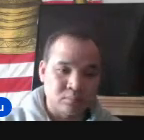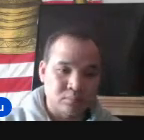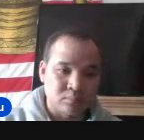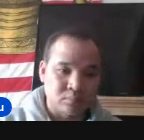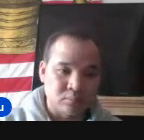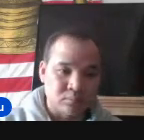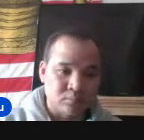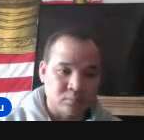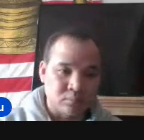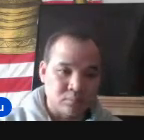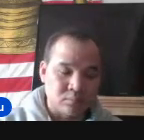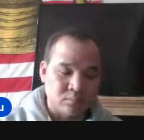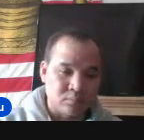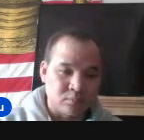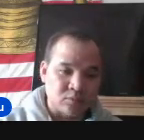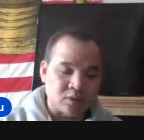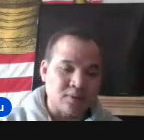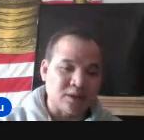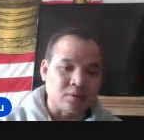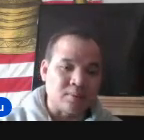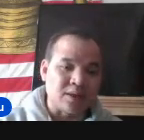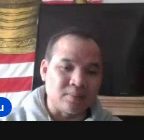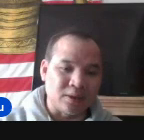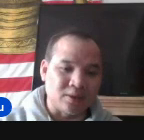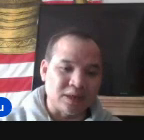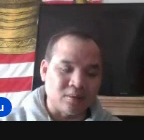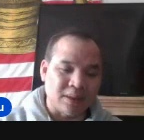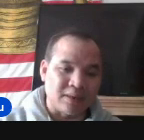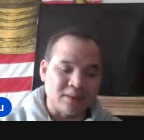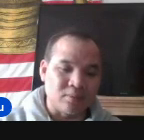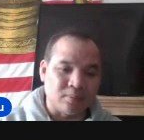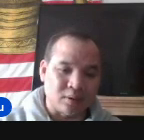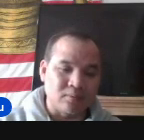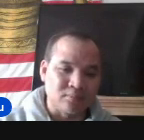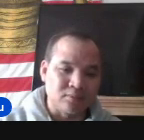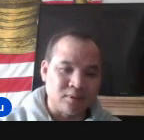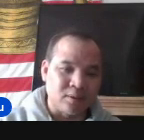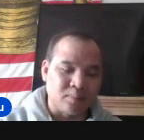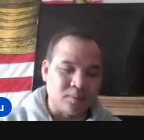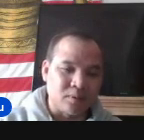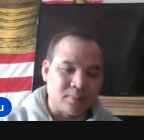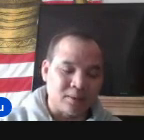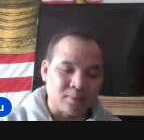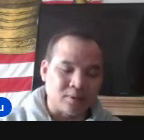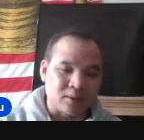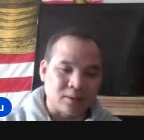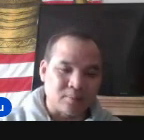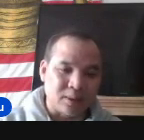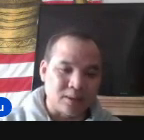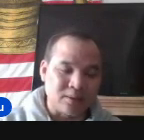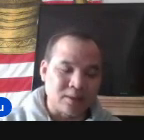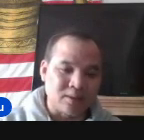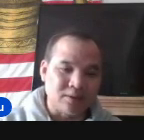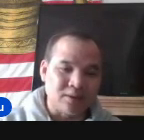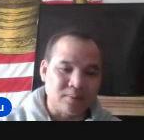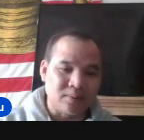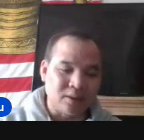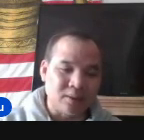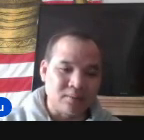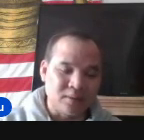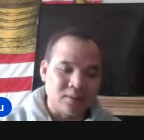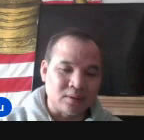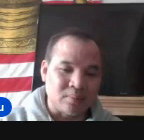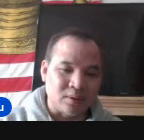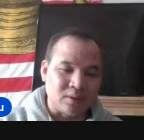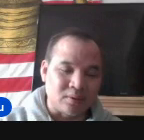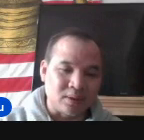ว่า DKBAนะครับแล้ว DKBA เนี่ยไปเจอโครงการ BGF Border Guard Force นะครับของกองทัพพม่าเนี่ย